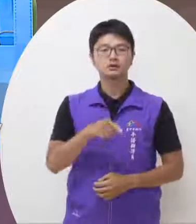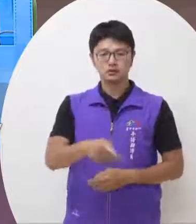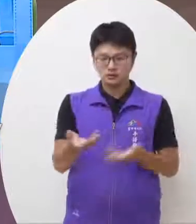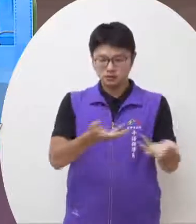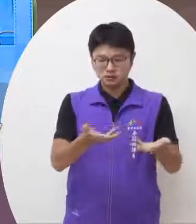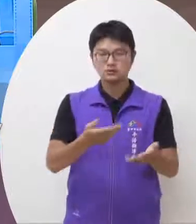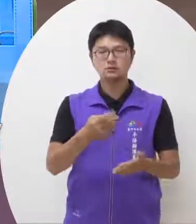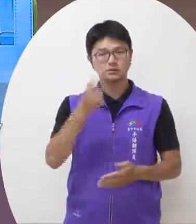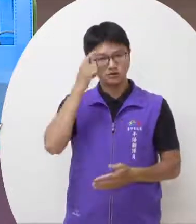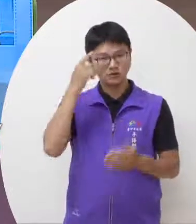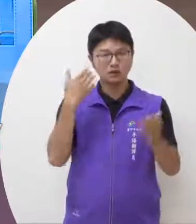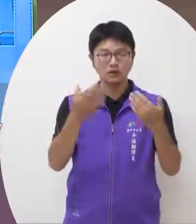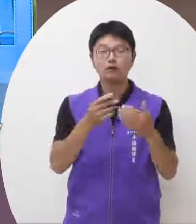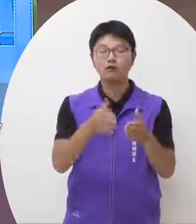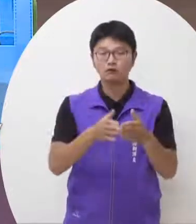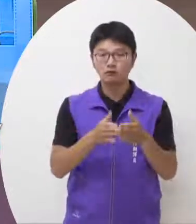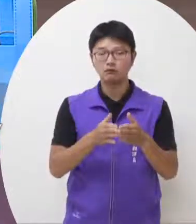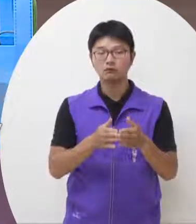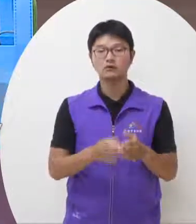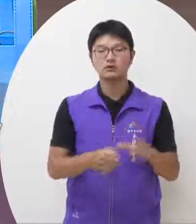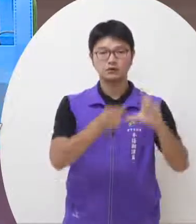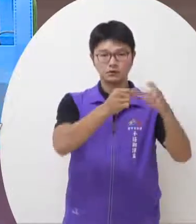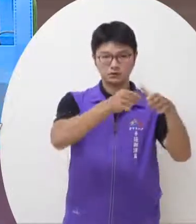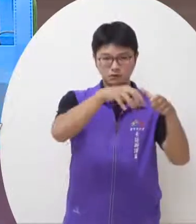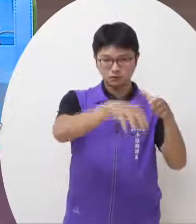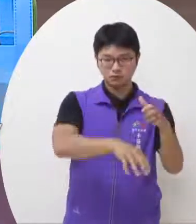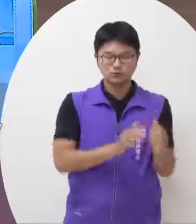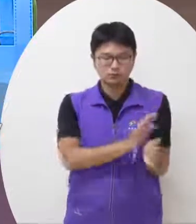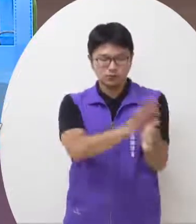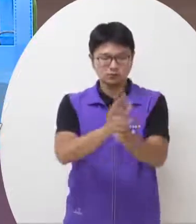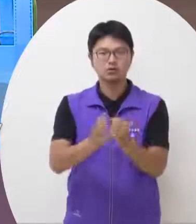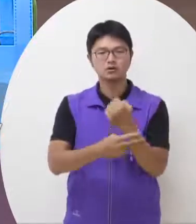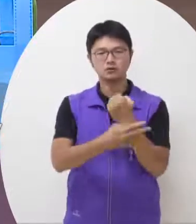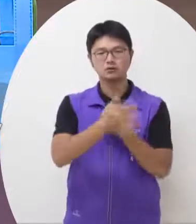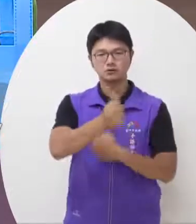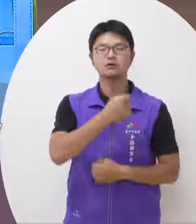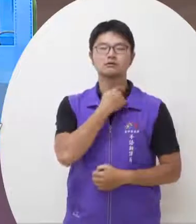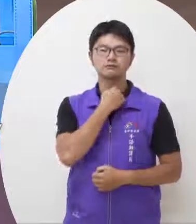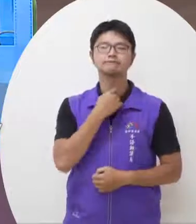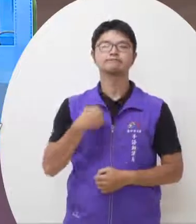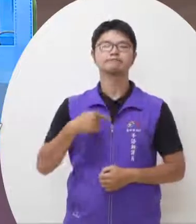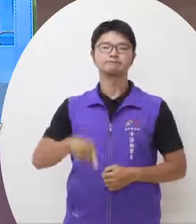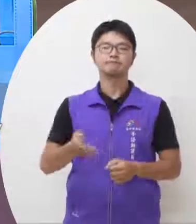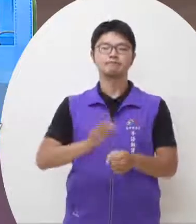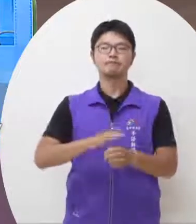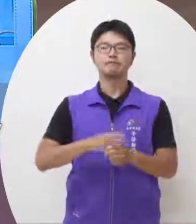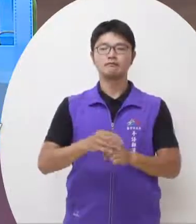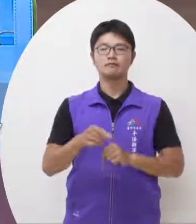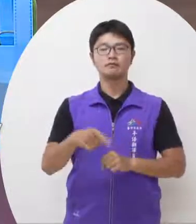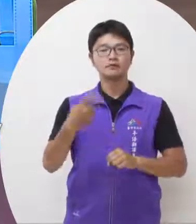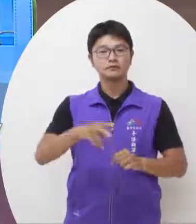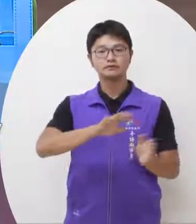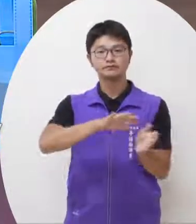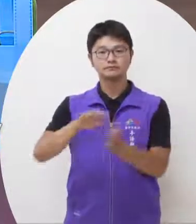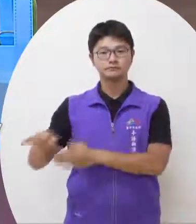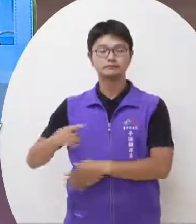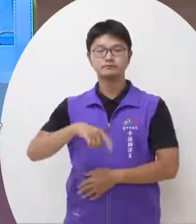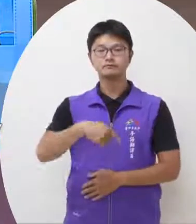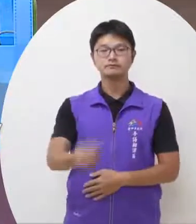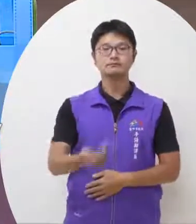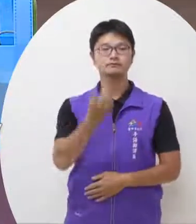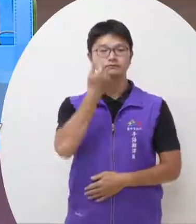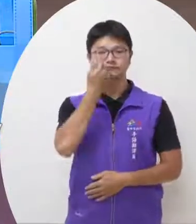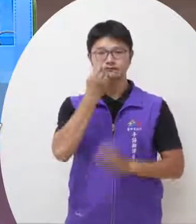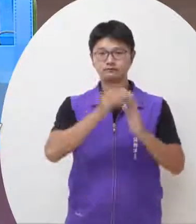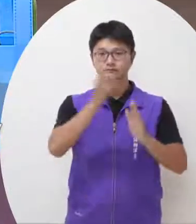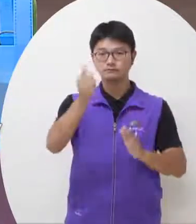就拜托区公所也帮这些里长哈多多帮忙。那以上是我两点补充哈，接下来哪个局处要再说明